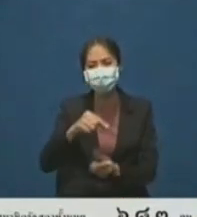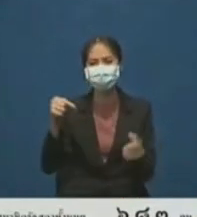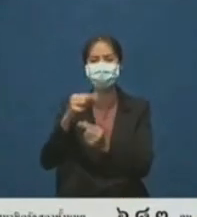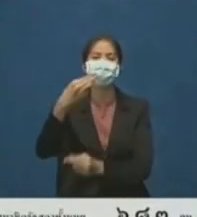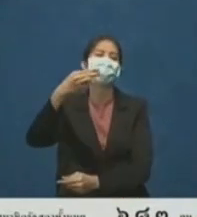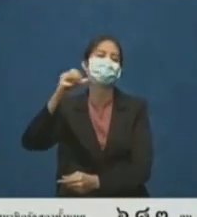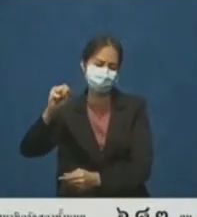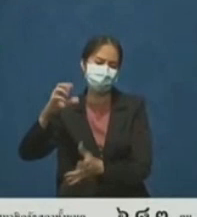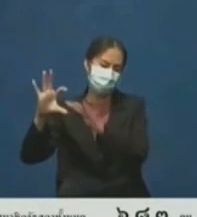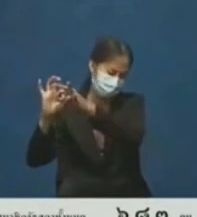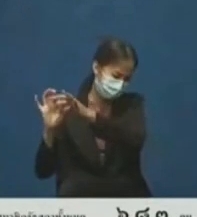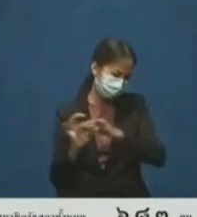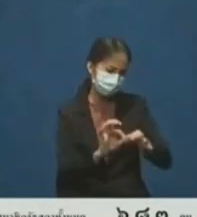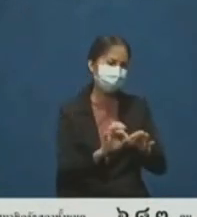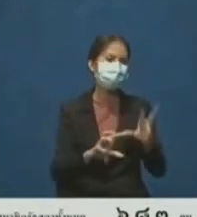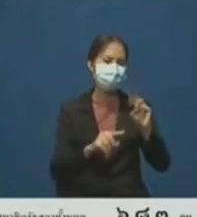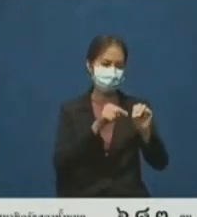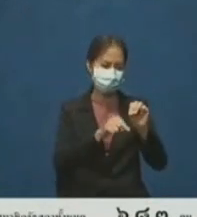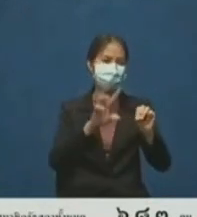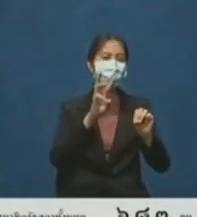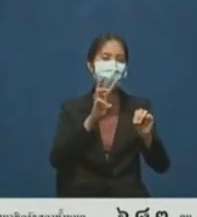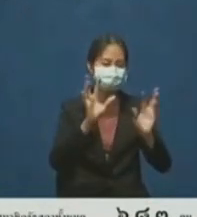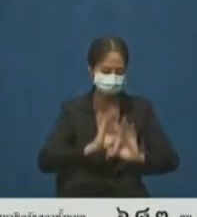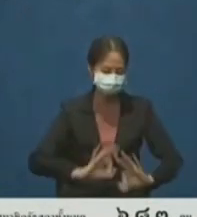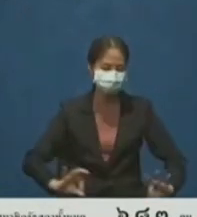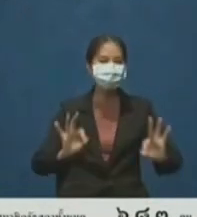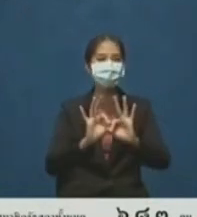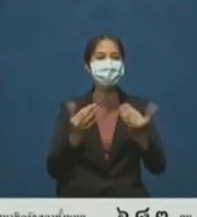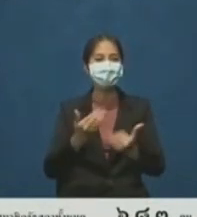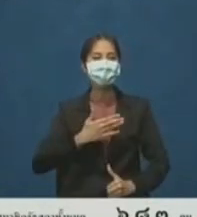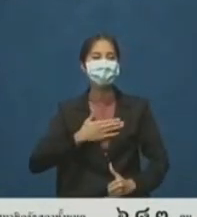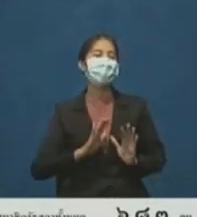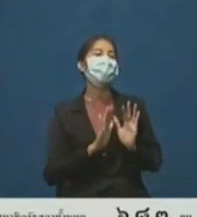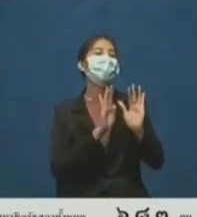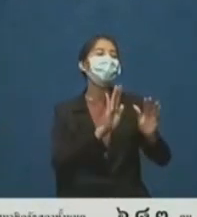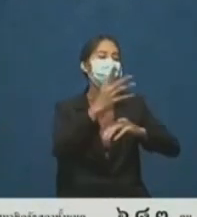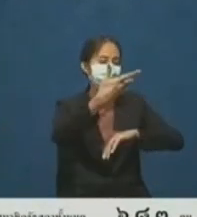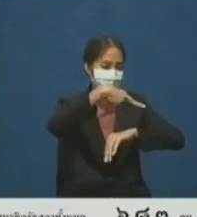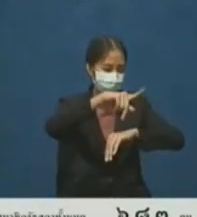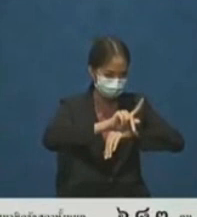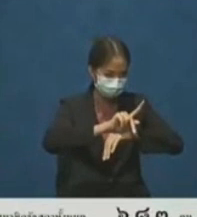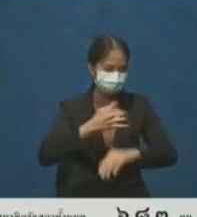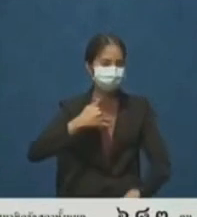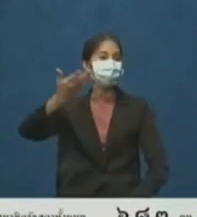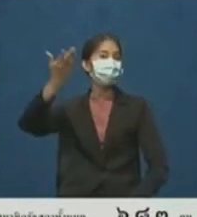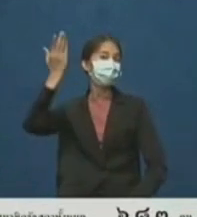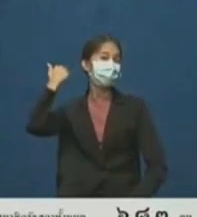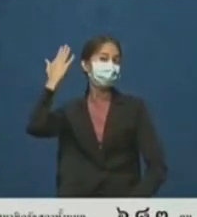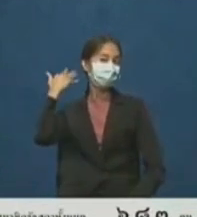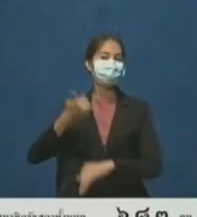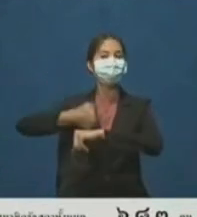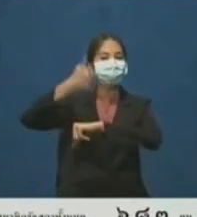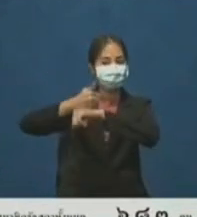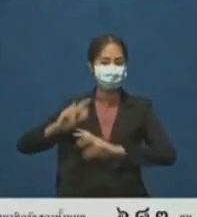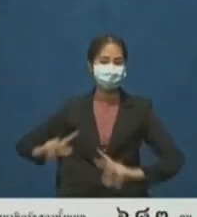พราะหลักสูตรนี่เองมันเกี่ยวพันเข้ามาหมดกับมาตรา6นี้จึงเป็นเรื่องที่สำคัญอย่างยิ่งจึงกราบเรียนฝากท่านประธานด้วยความเค